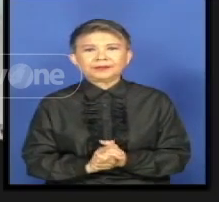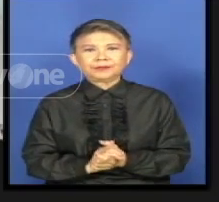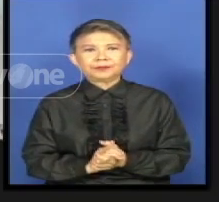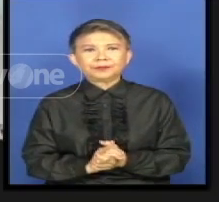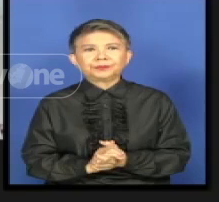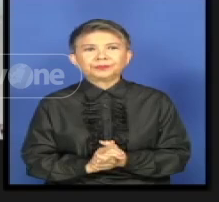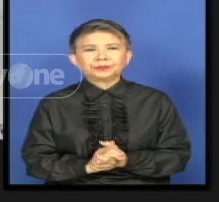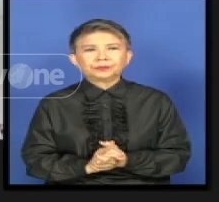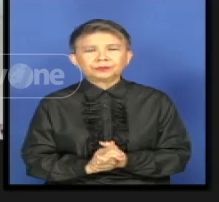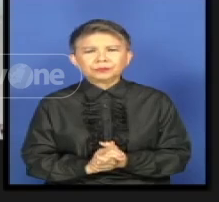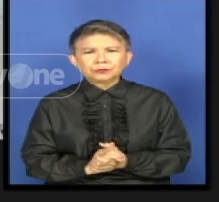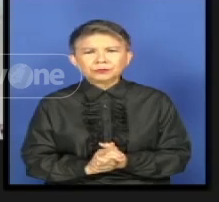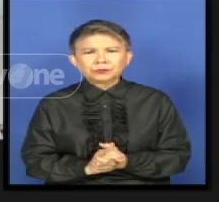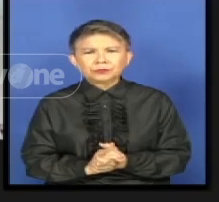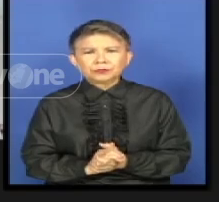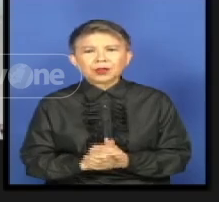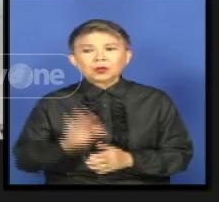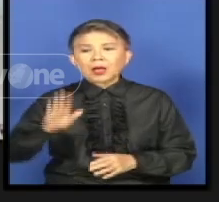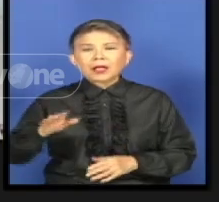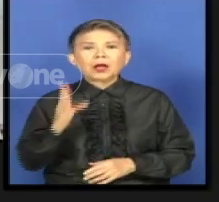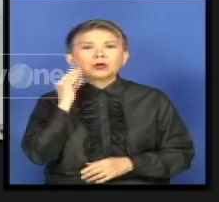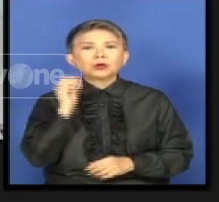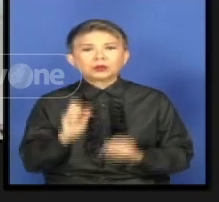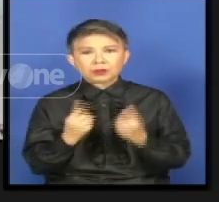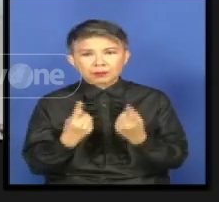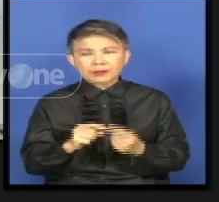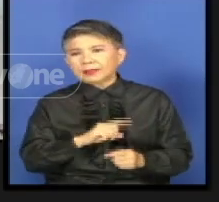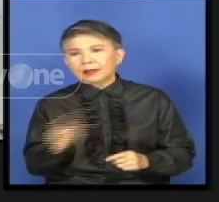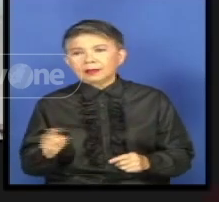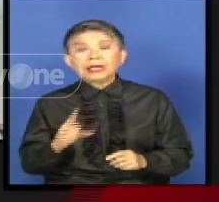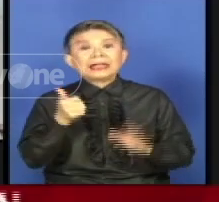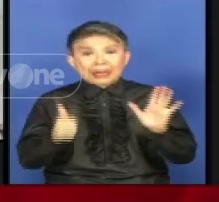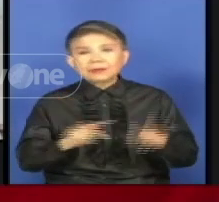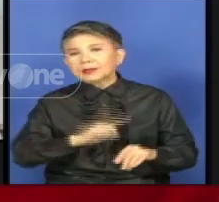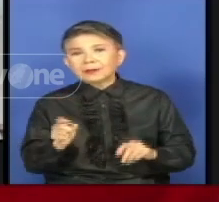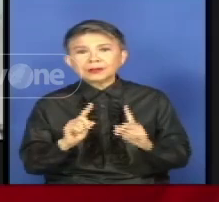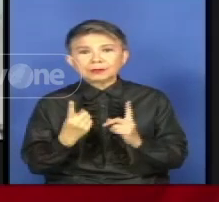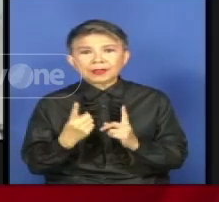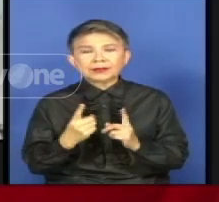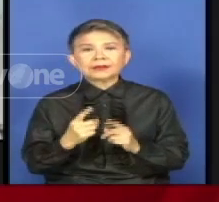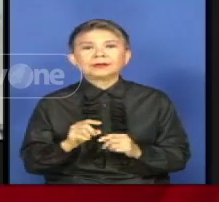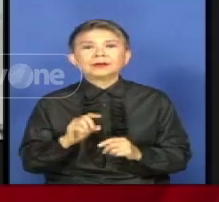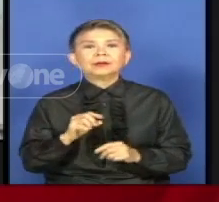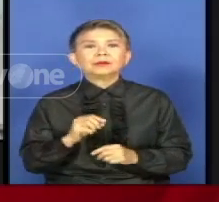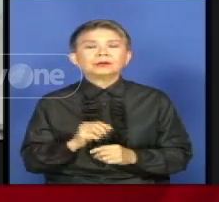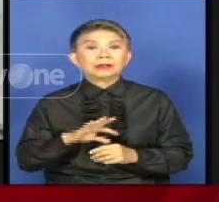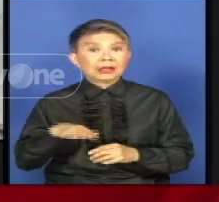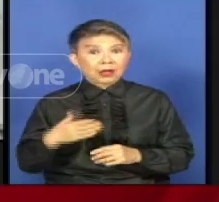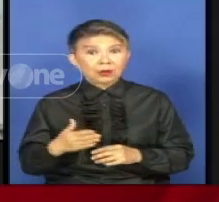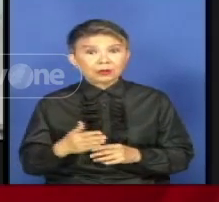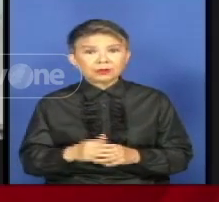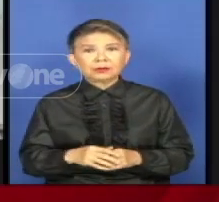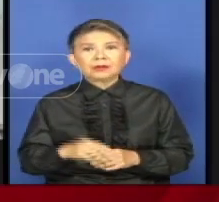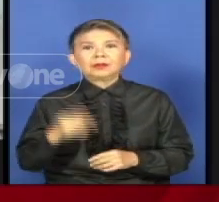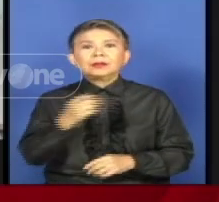Menyampaikan bahwa vaksinasi anak usia 6 sampai 11 akan mulai besok dan insya Allah akan diresmikan oleh